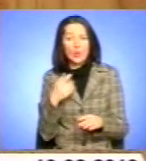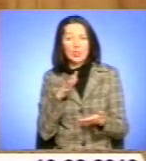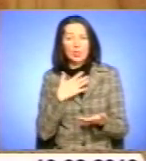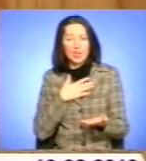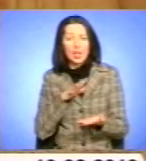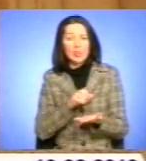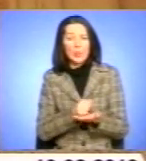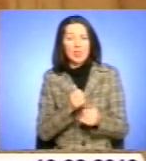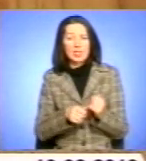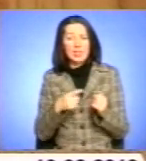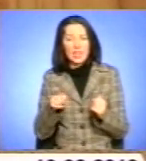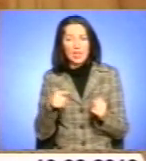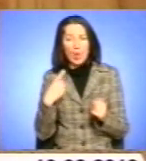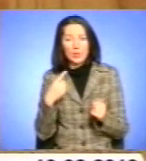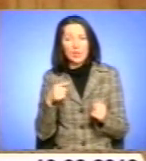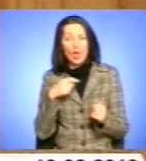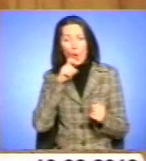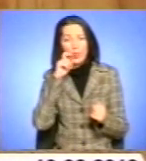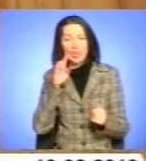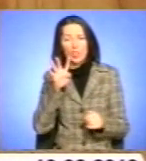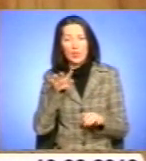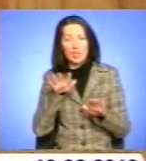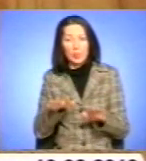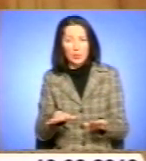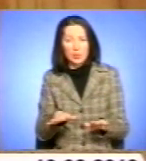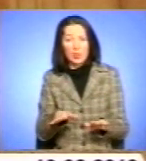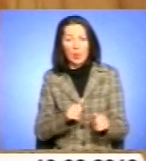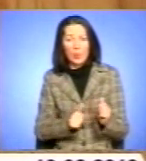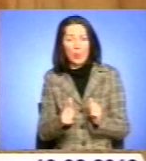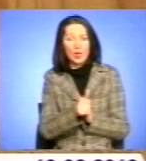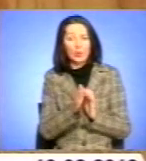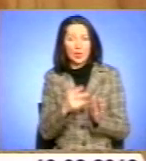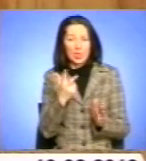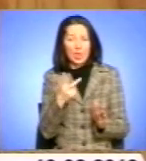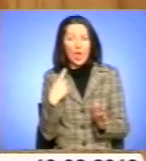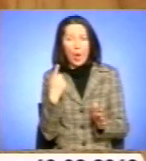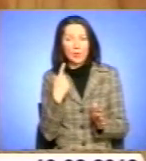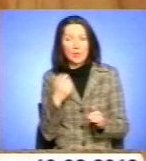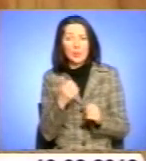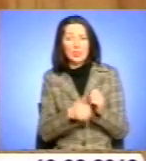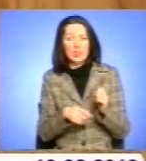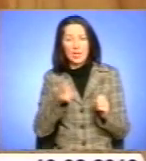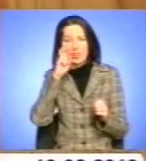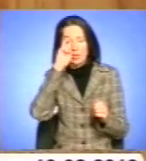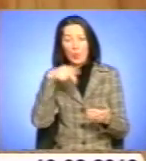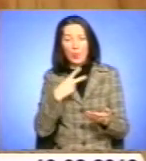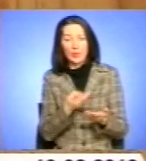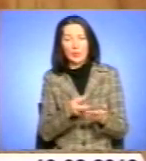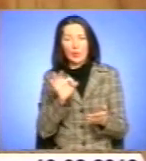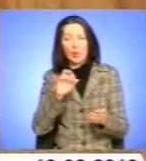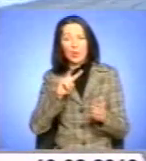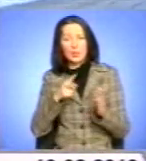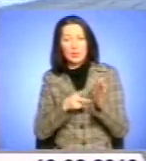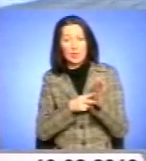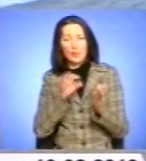інших областей України 4-те місце. Тобто попереду тільки 3 області при середньодержавному показнику